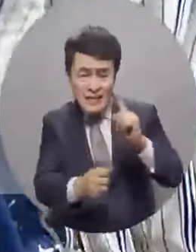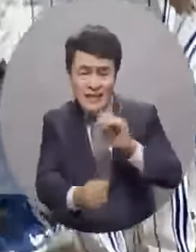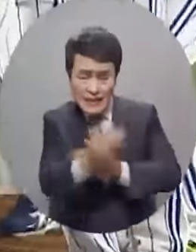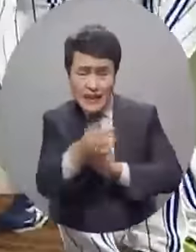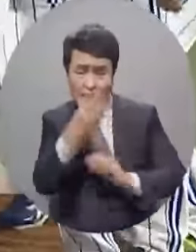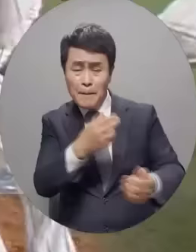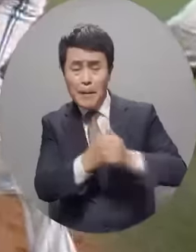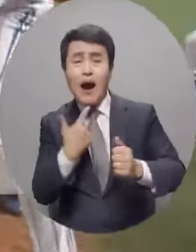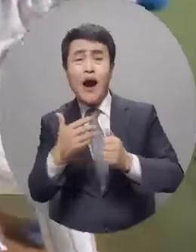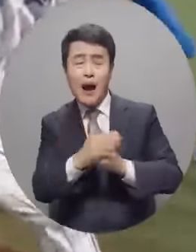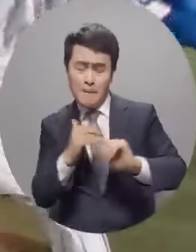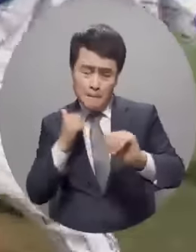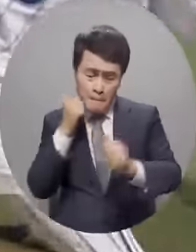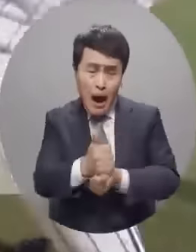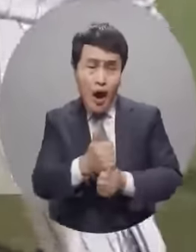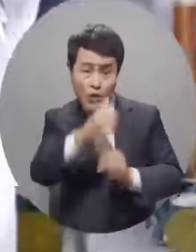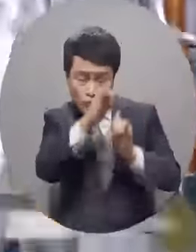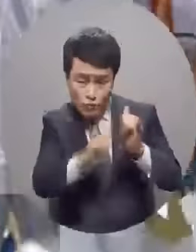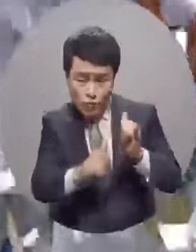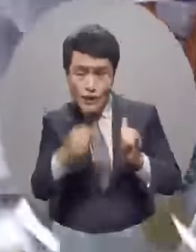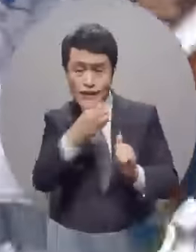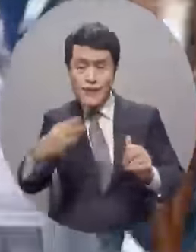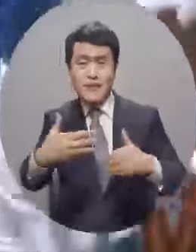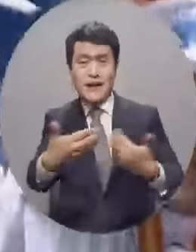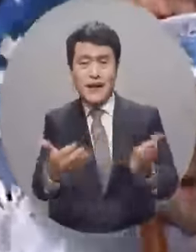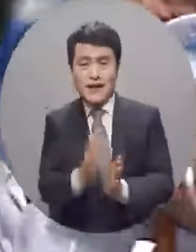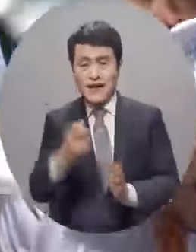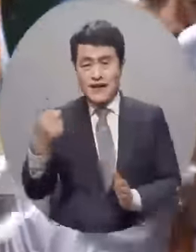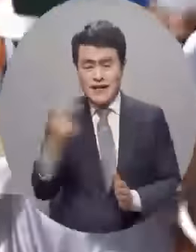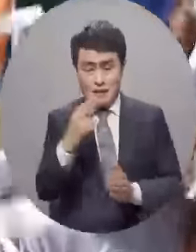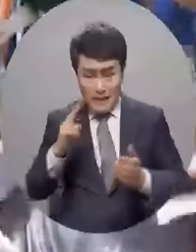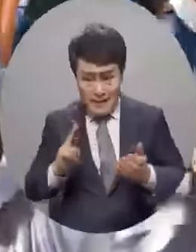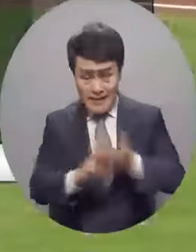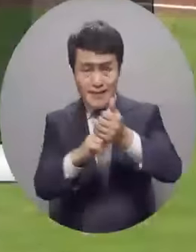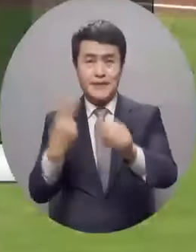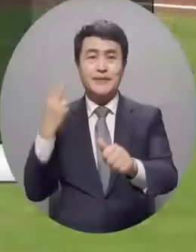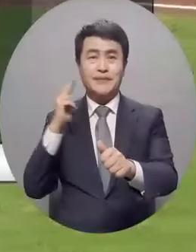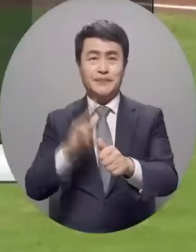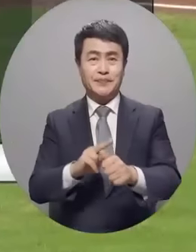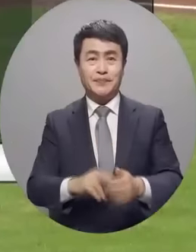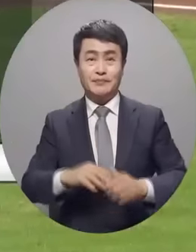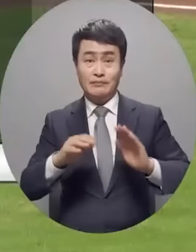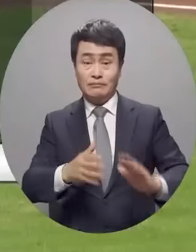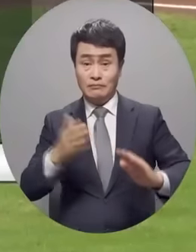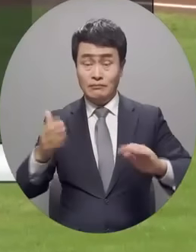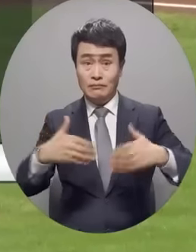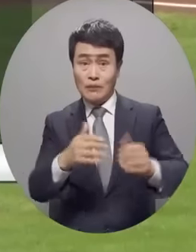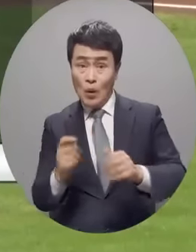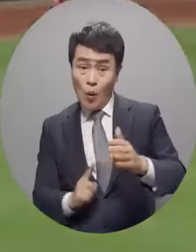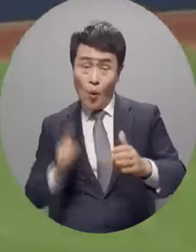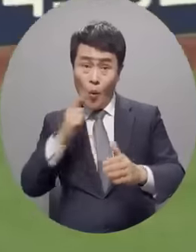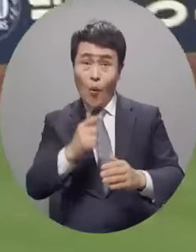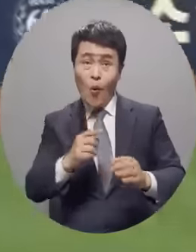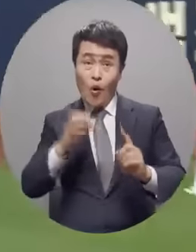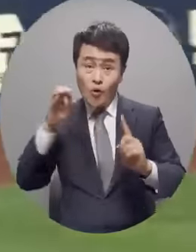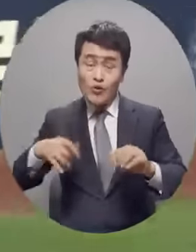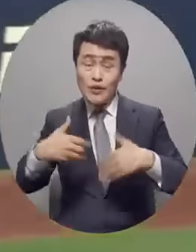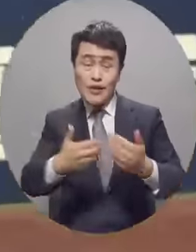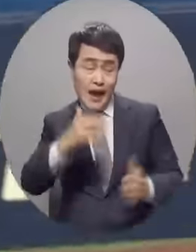이뤄냈던 역대 유일한 팀인 만큼 다시 한번 기적에 도전합니다. 정규리그 홈런 1위 팀답게